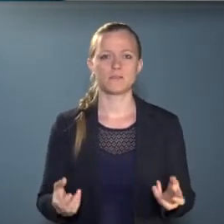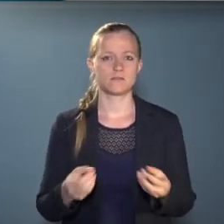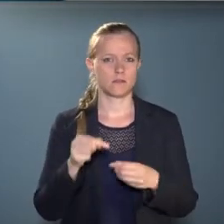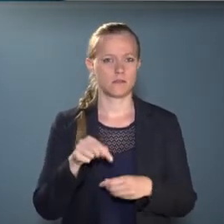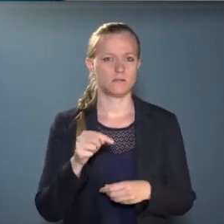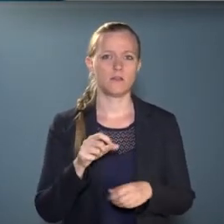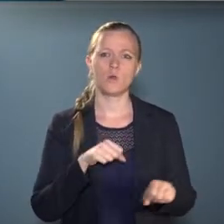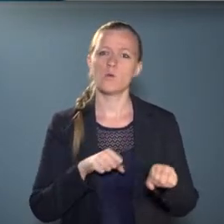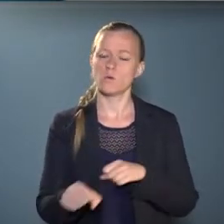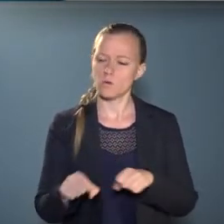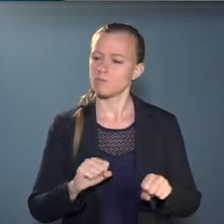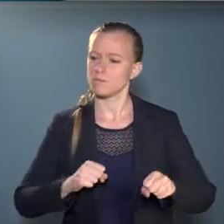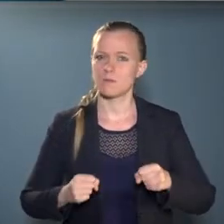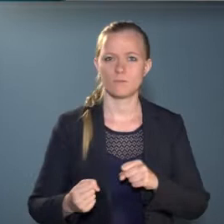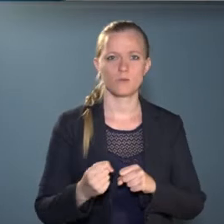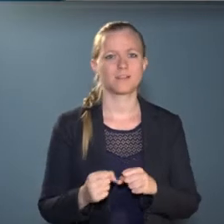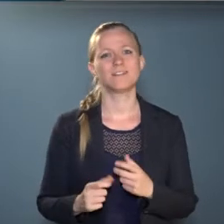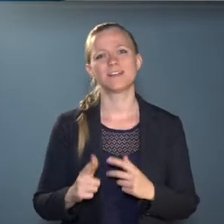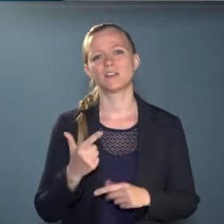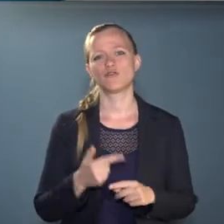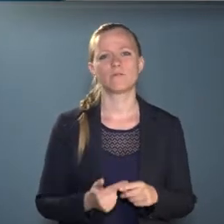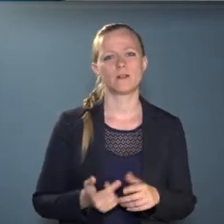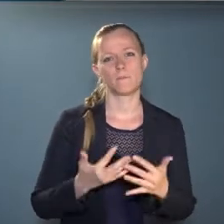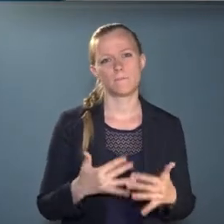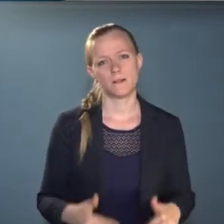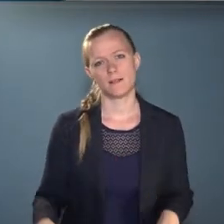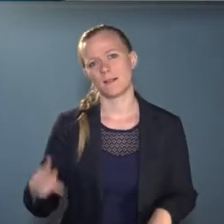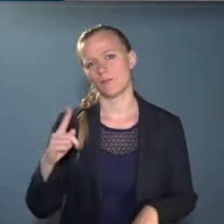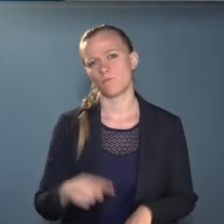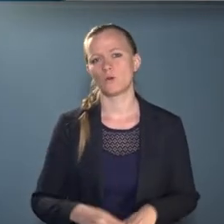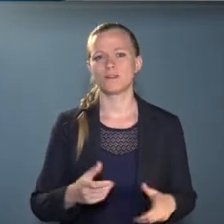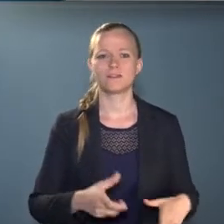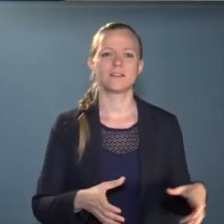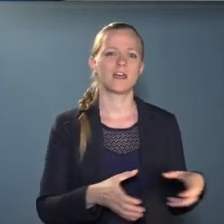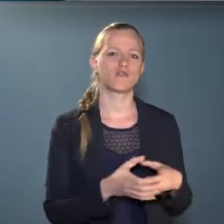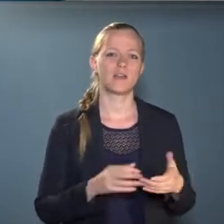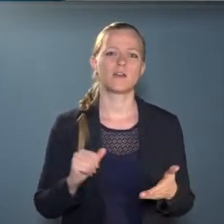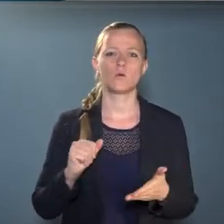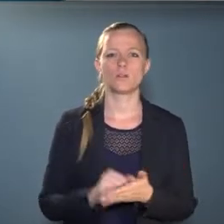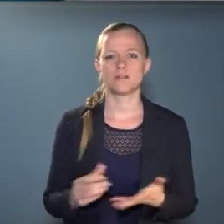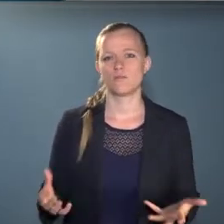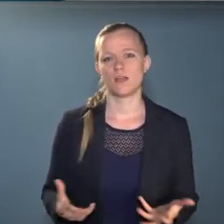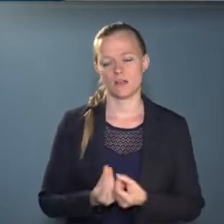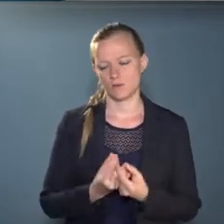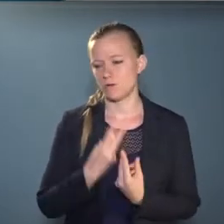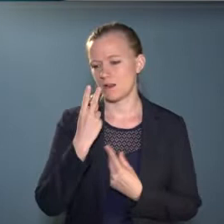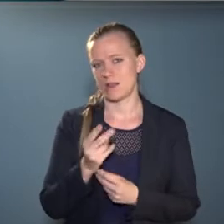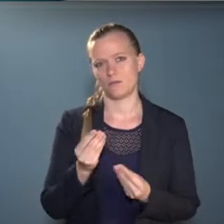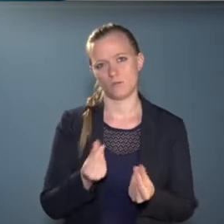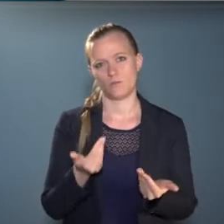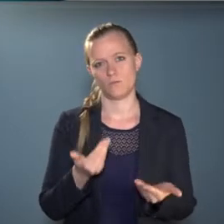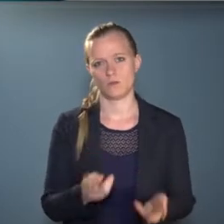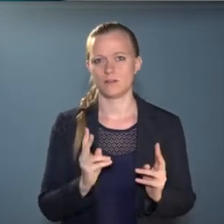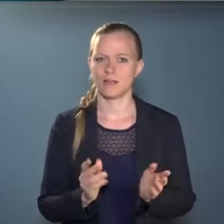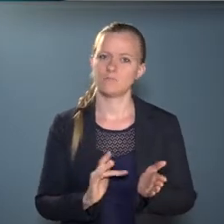az önkormányzat megmozdít 2,5 milliárd forintot a társasházak önrészével együtt. Ennek látható módon